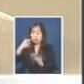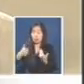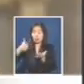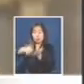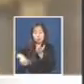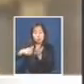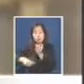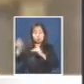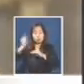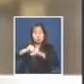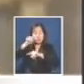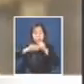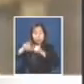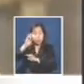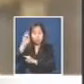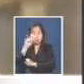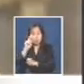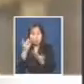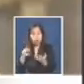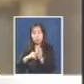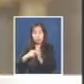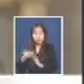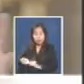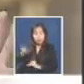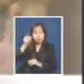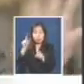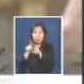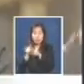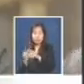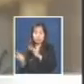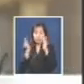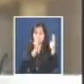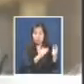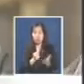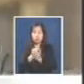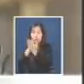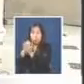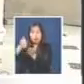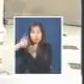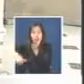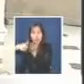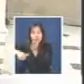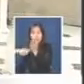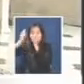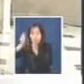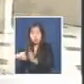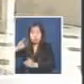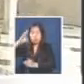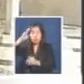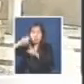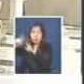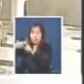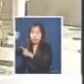าเพิ่มก็เก็บได้มากขึ้นตรงนี้ก็คือไปบริหารประเทศได้ขณะเดียวกันก็มีการไปช่วยกันลดภาษีนิติบุคคลให้กับบริษัทต่างๆเ